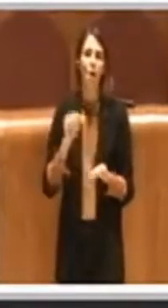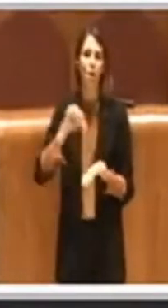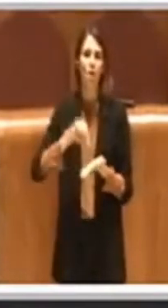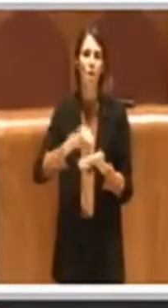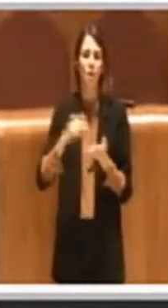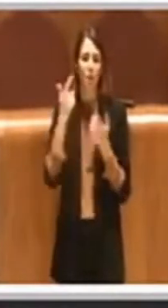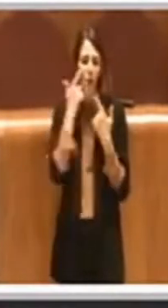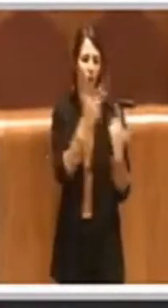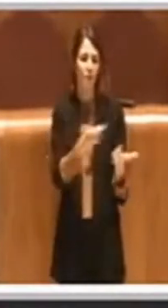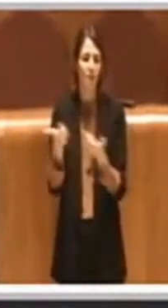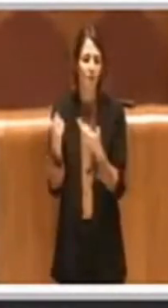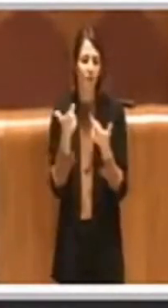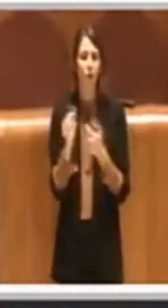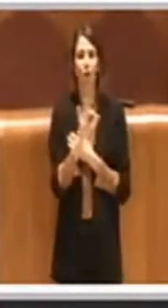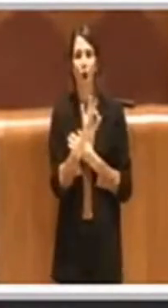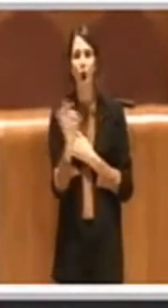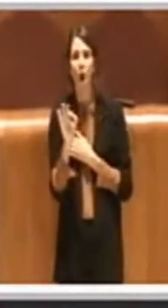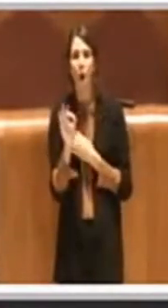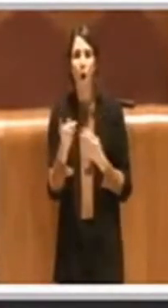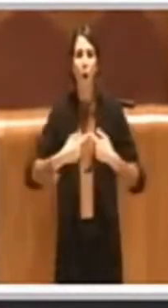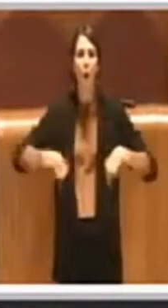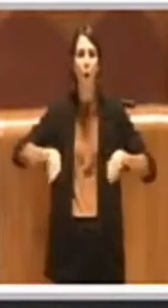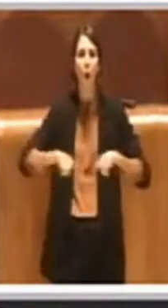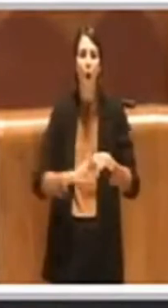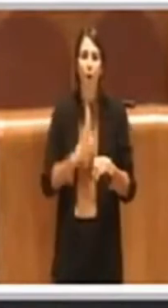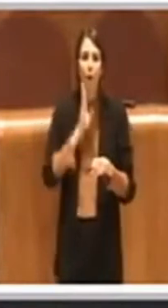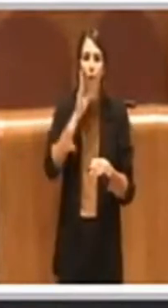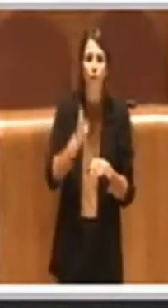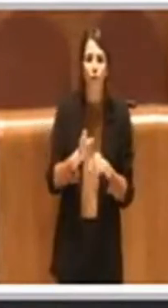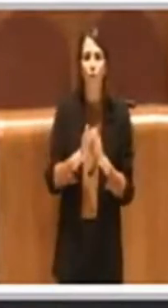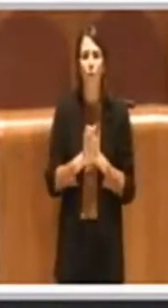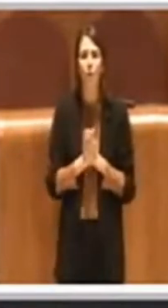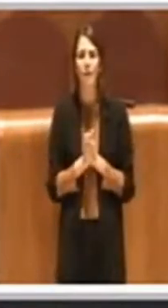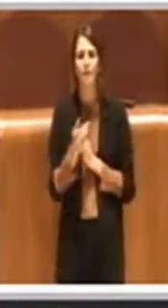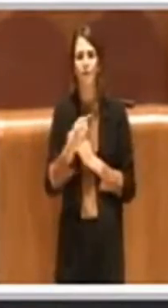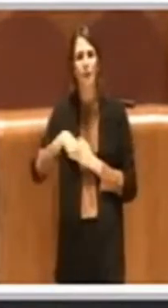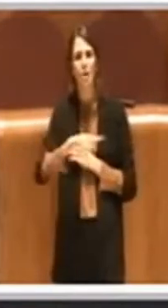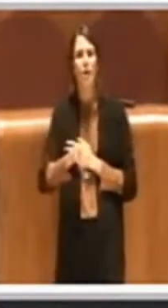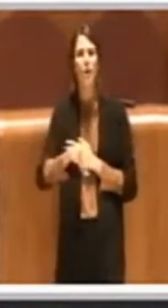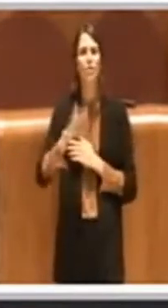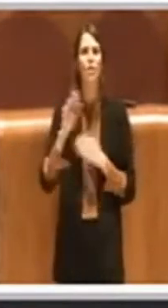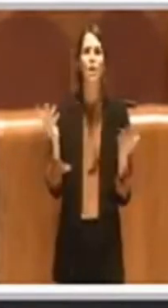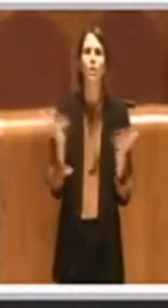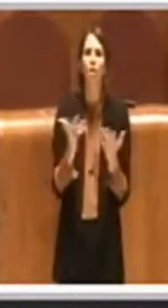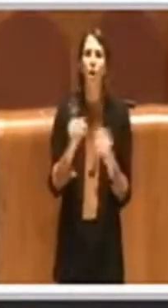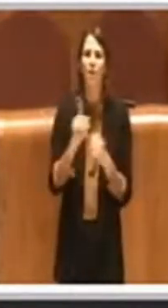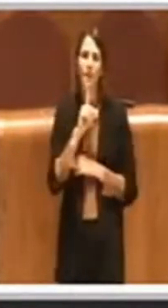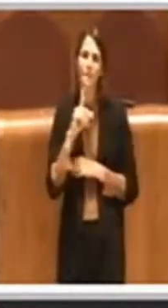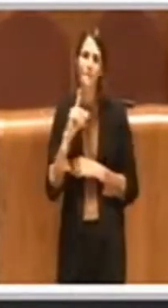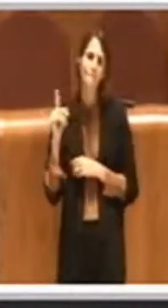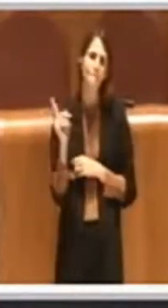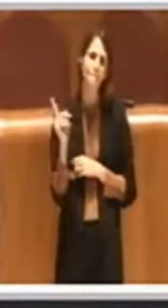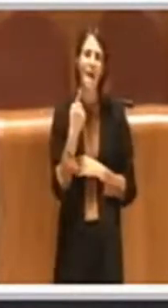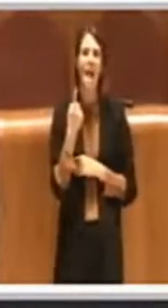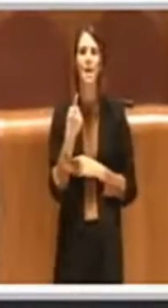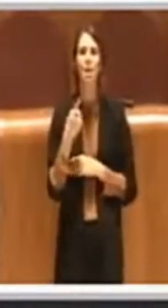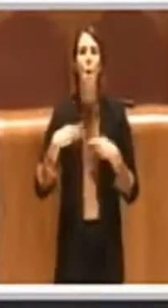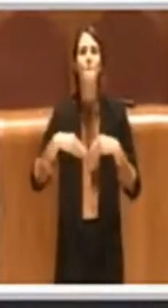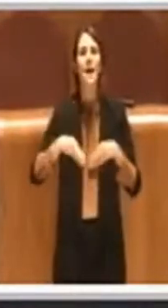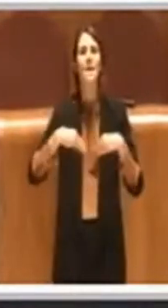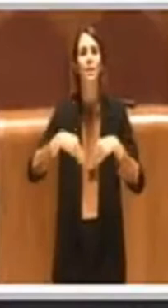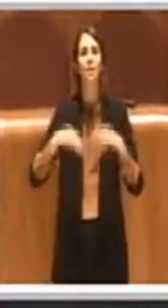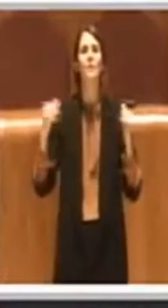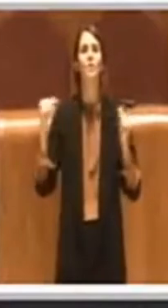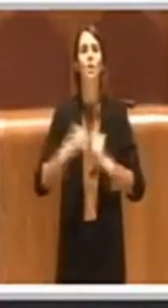piuttosto che consulte abbiamo sempre preferito nell'aspetto consultivo della partecipazione dei cittadini